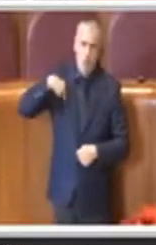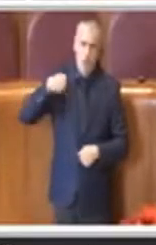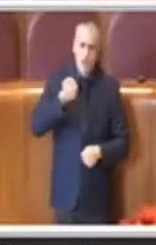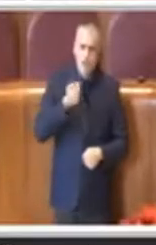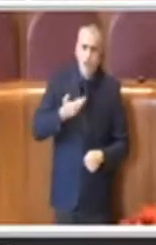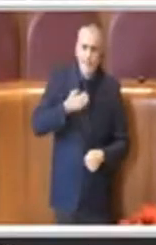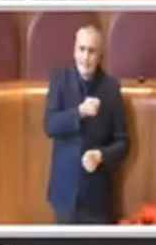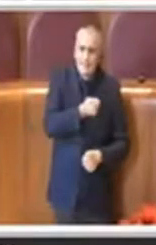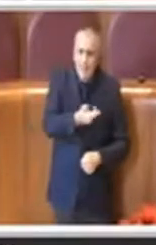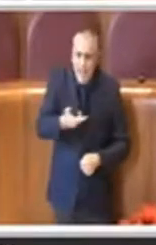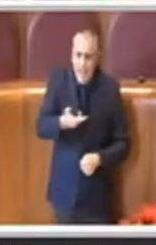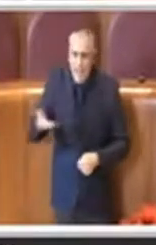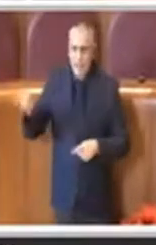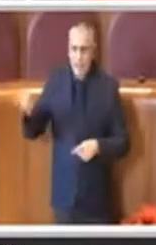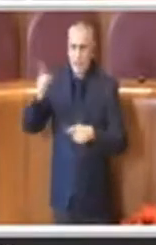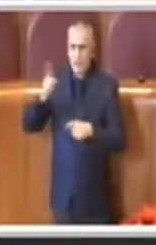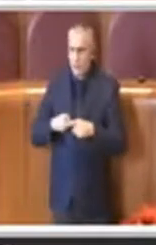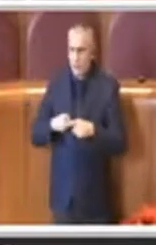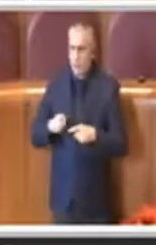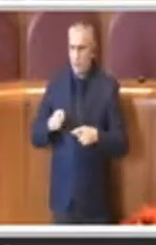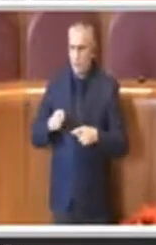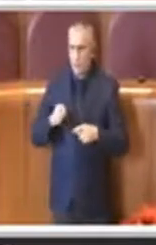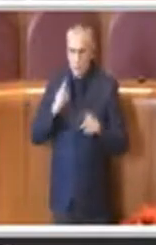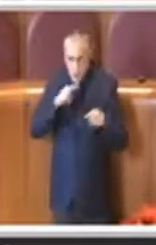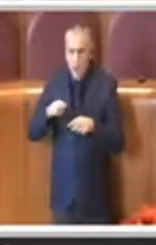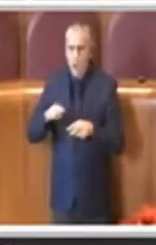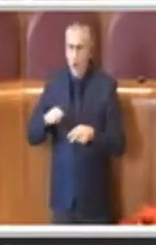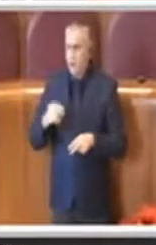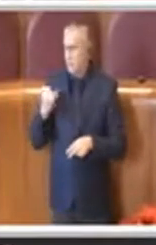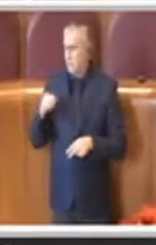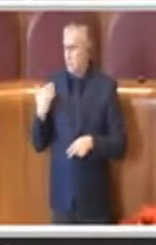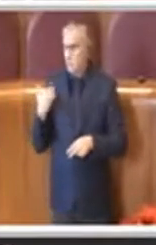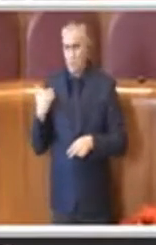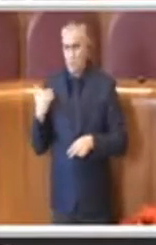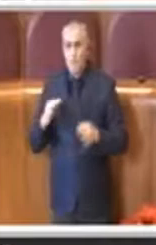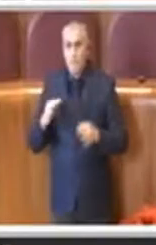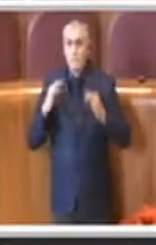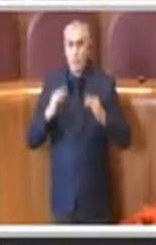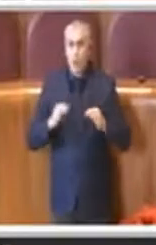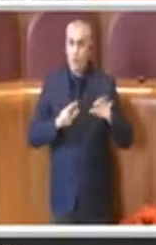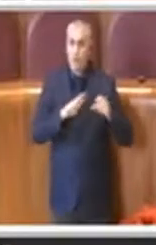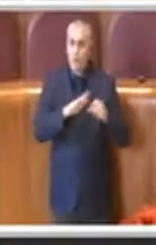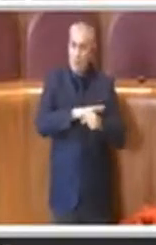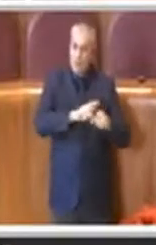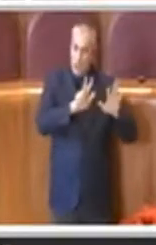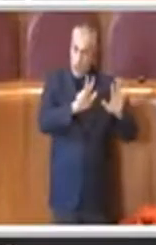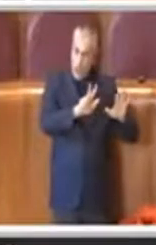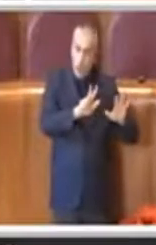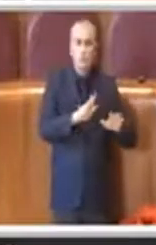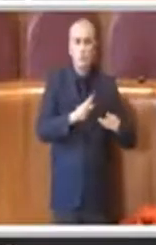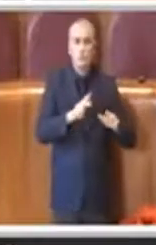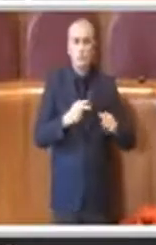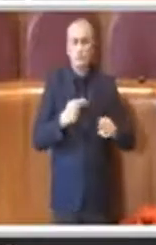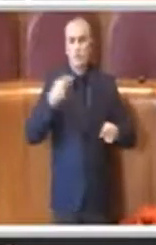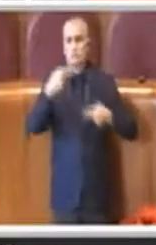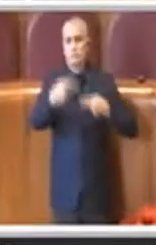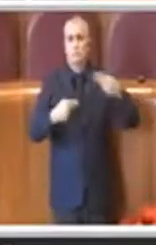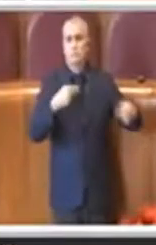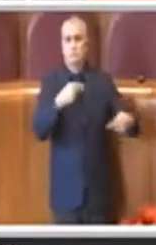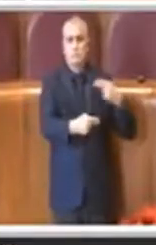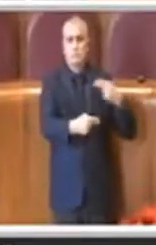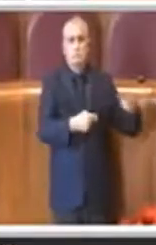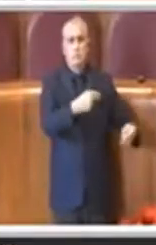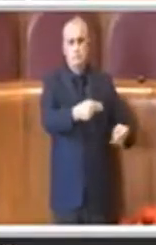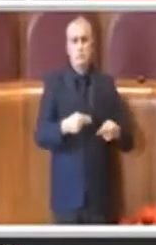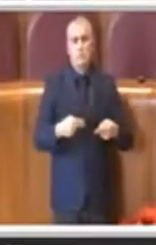una determina uscita qualche giorno fa, sono stati dichiarati loro i legittimi proprietari di quegli appartamenti. Quindi ora